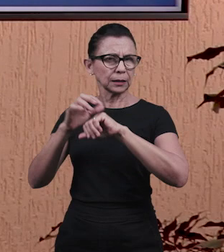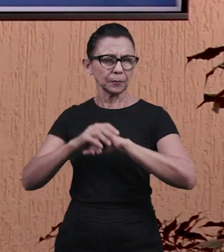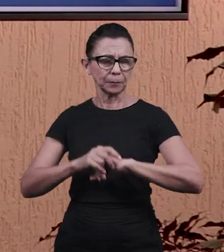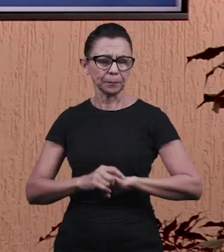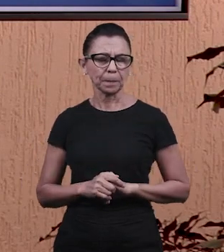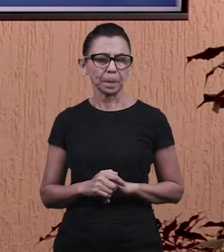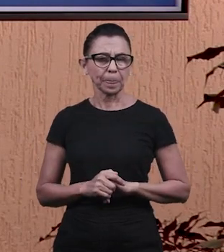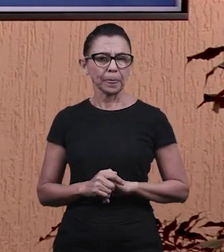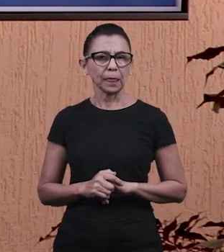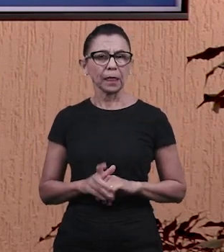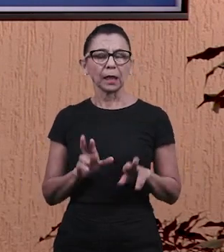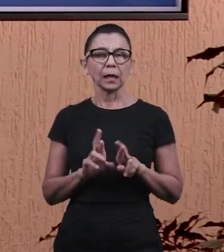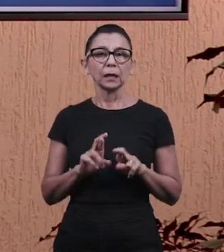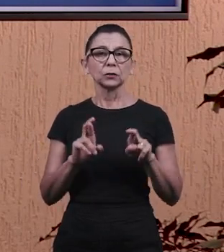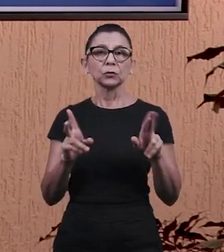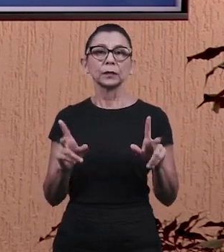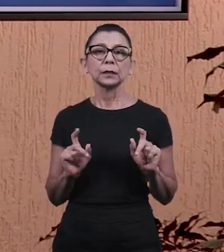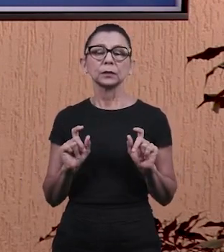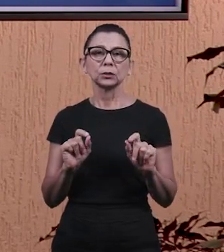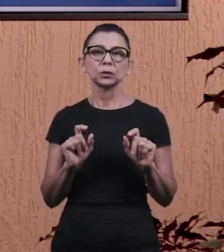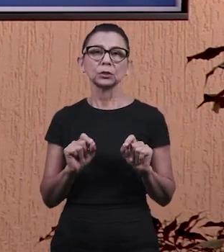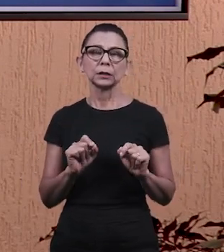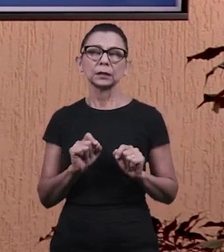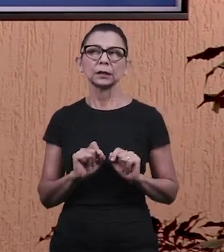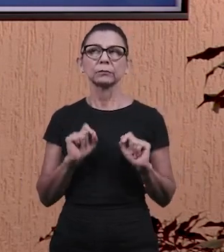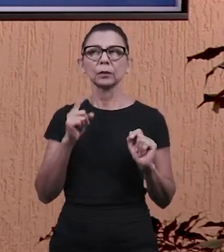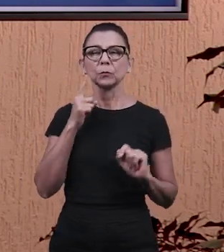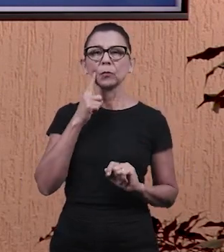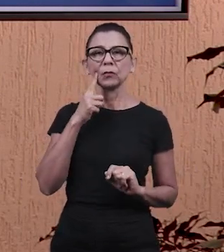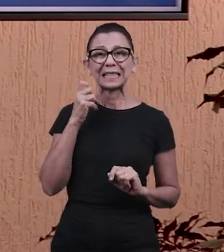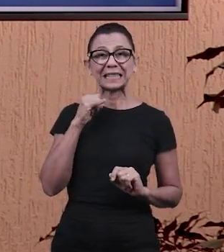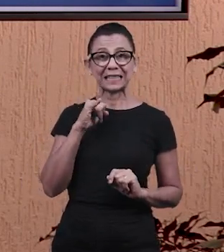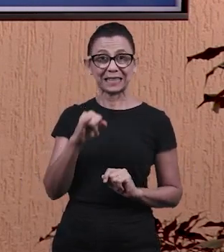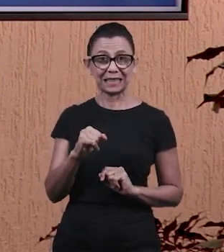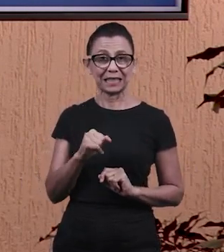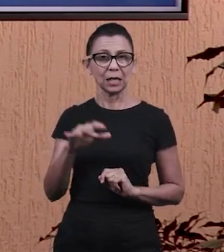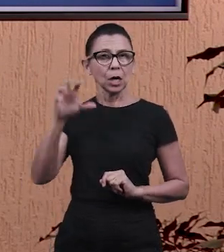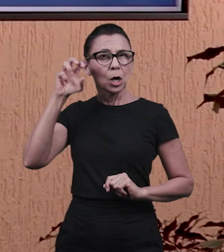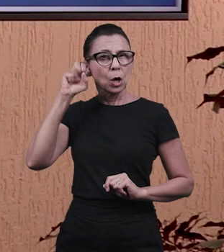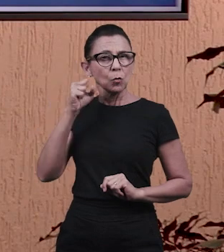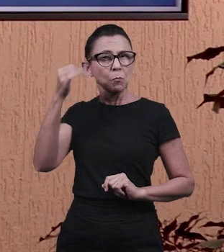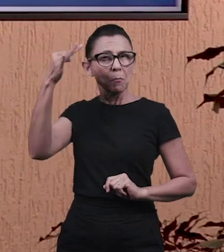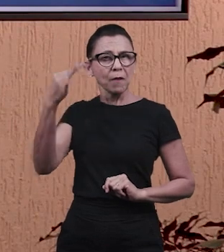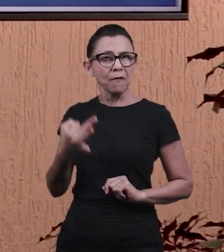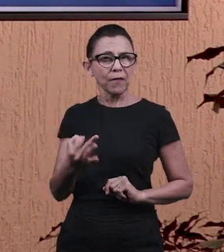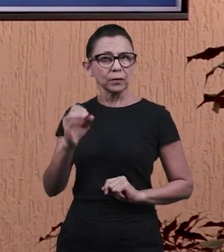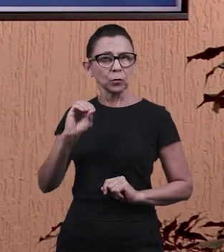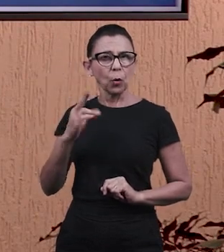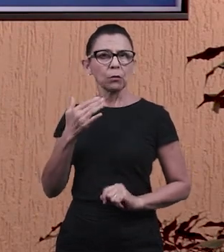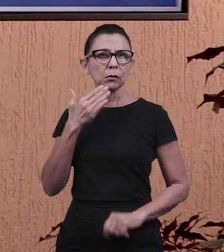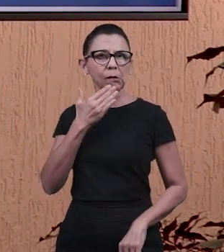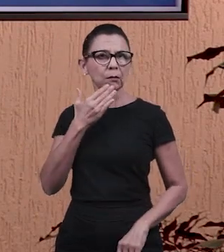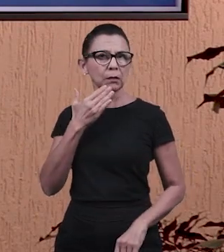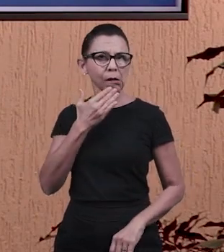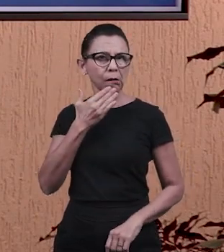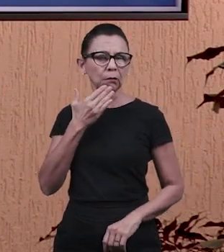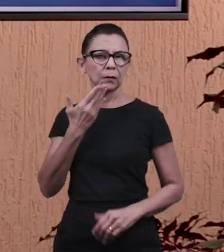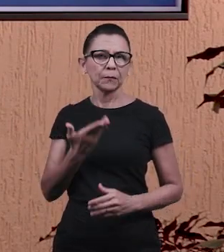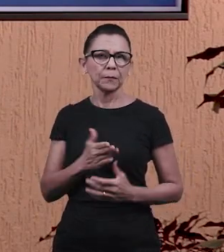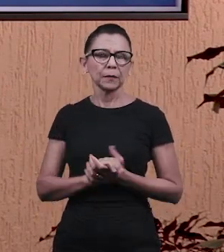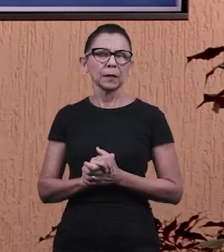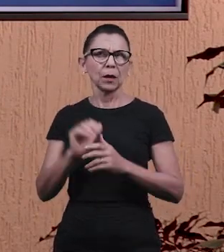он отличается от просто самого слуха. То есть слух — это когда я слышу или нет, хорошо или плохо,